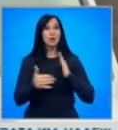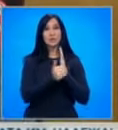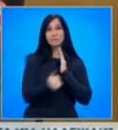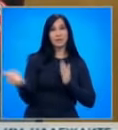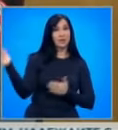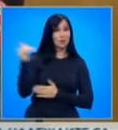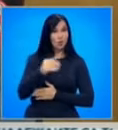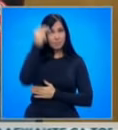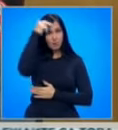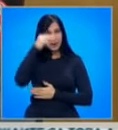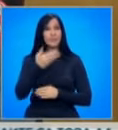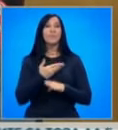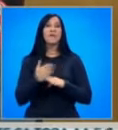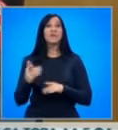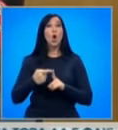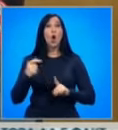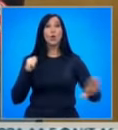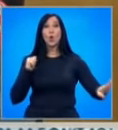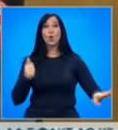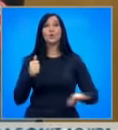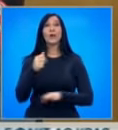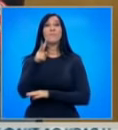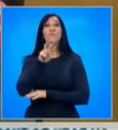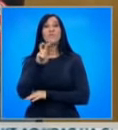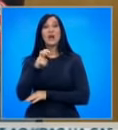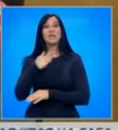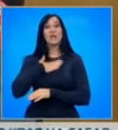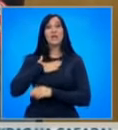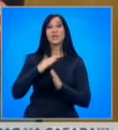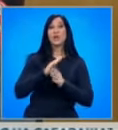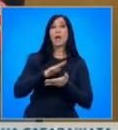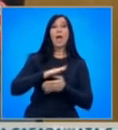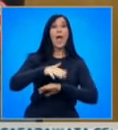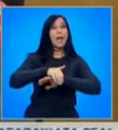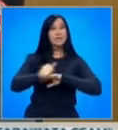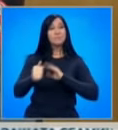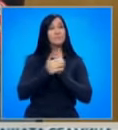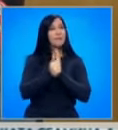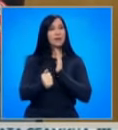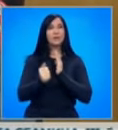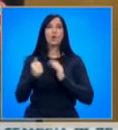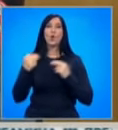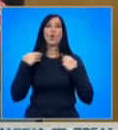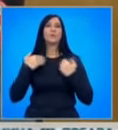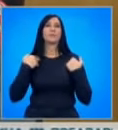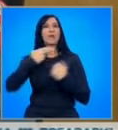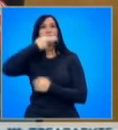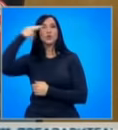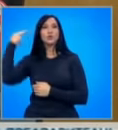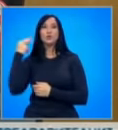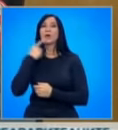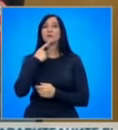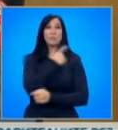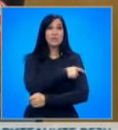нас. И веке от утре двайца наши експерти от Институтът за судска медицина